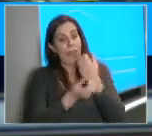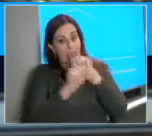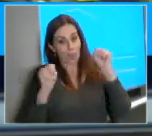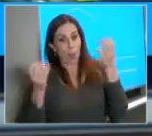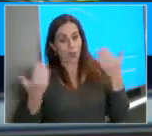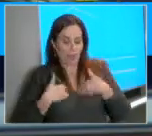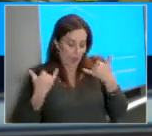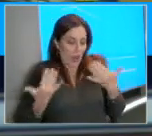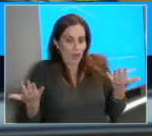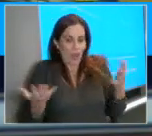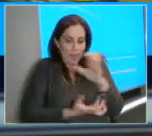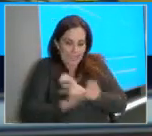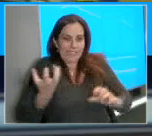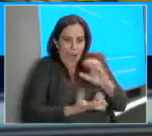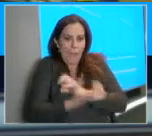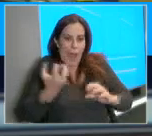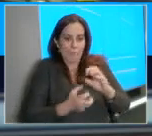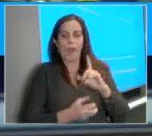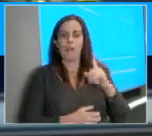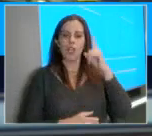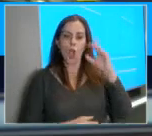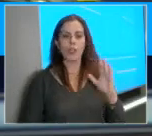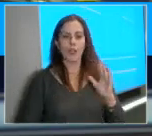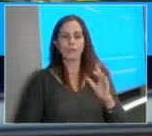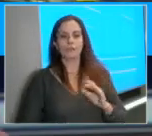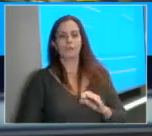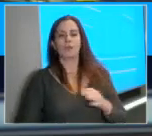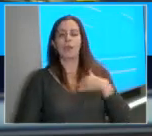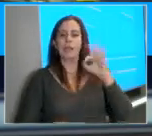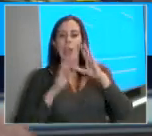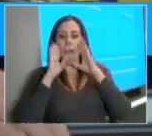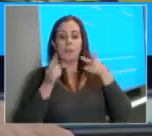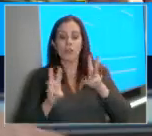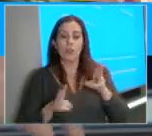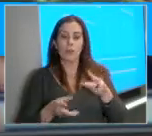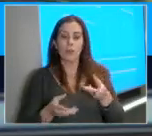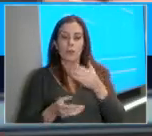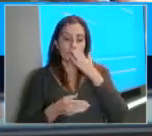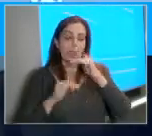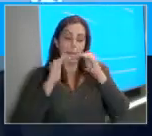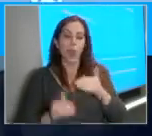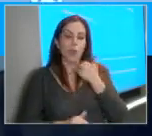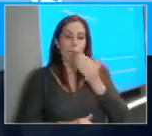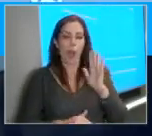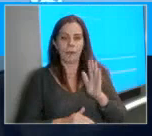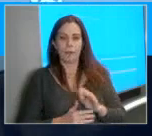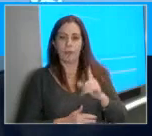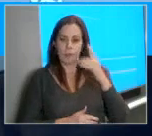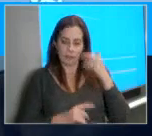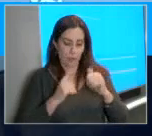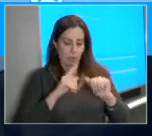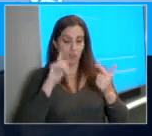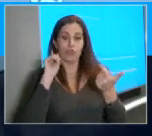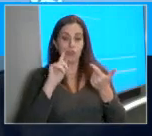הדמוקרטיה, אנחנו עכשיו מסתבכים אחד עם עצמנו, אבל אתה יודע, עדיין אני מאמין בשיטה הזו, כי היא הפחות גרועה. היא הפחות גרועה, וזה ידוע, זה